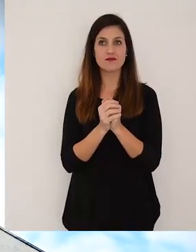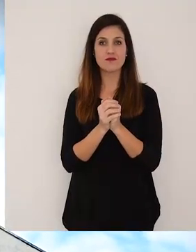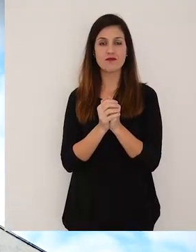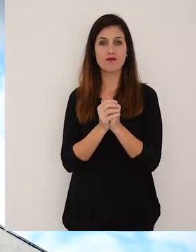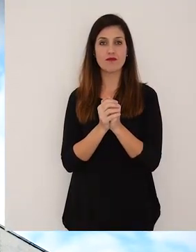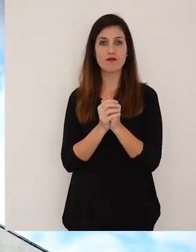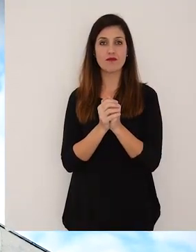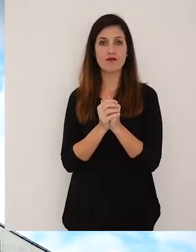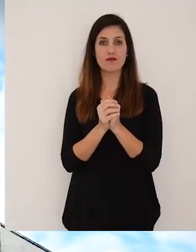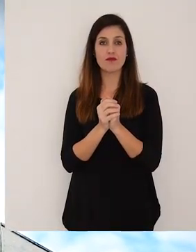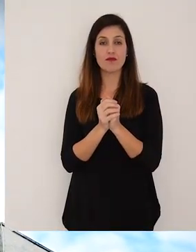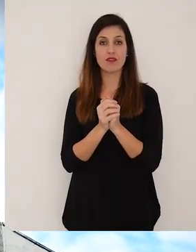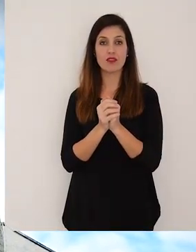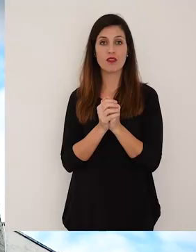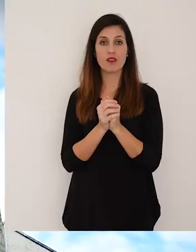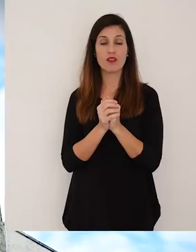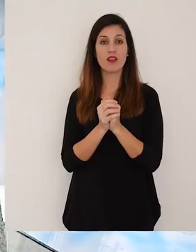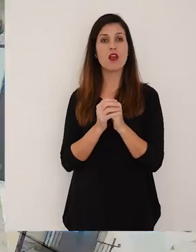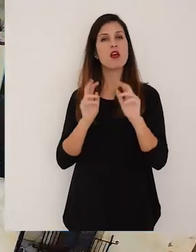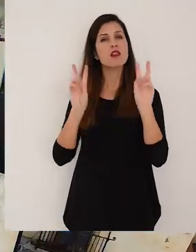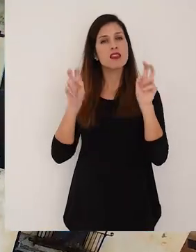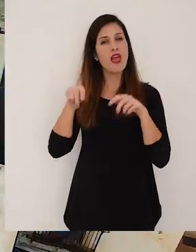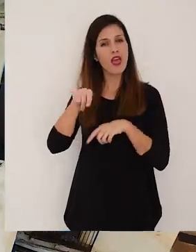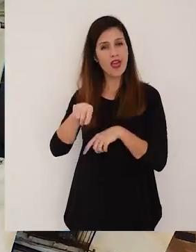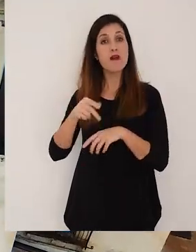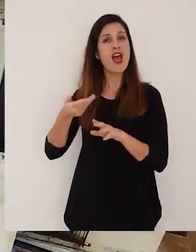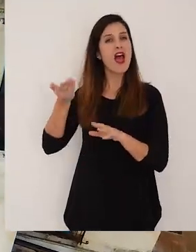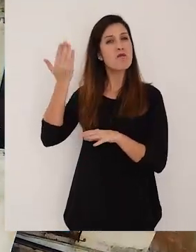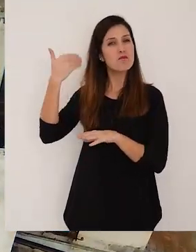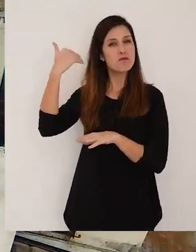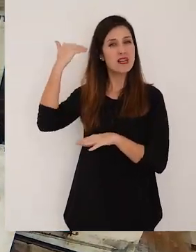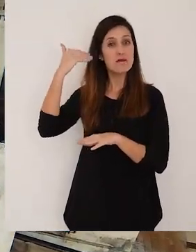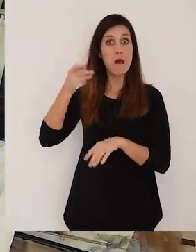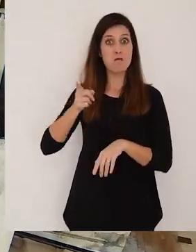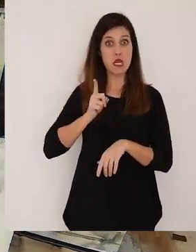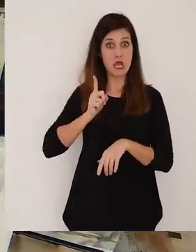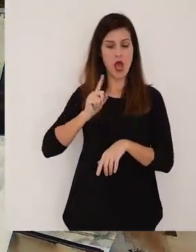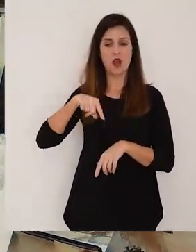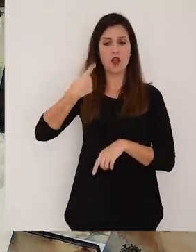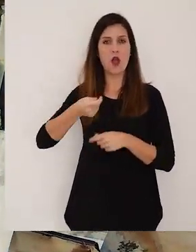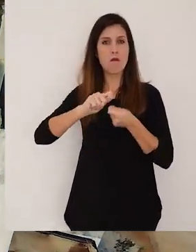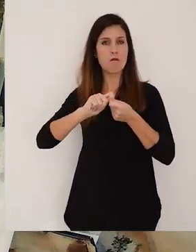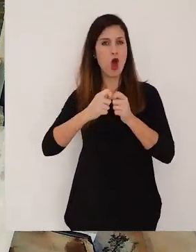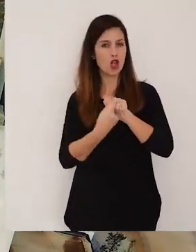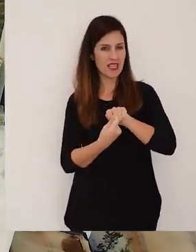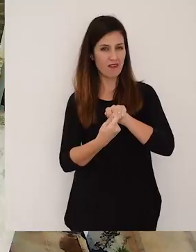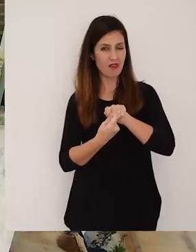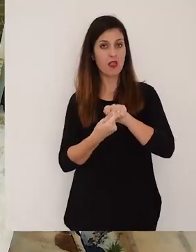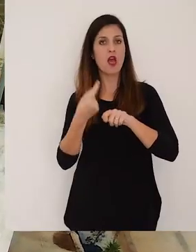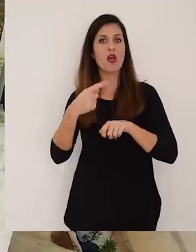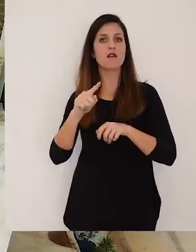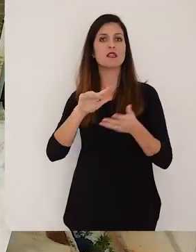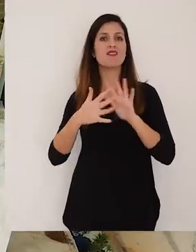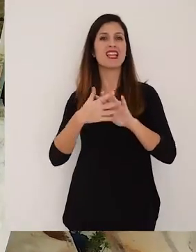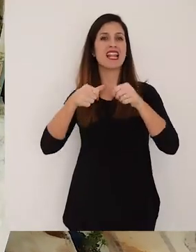Il tema della residenza fortificata ad Uggiano sembra essere ricorrente, anche in virtù dei pericoli provenienti dalla vicina costa e